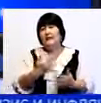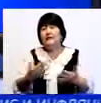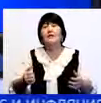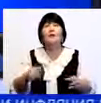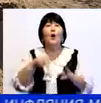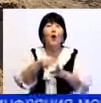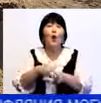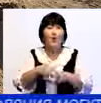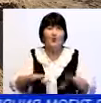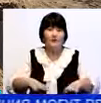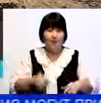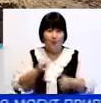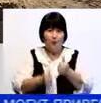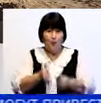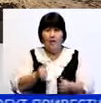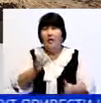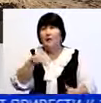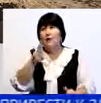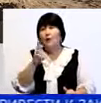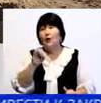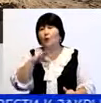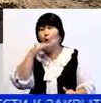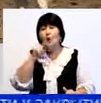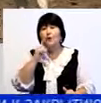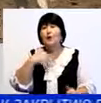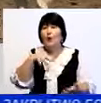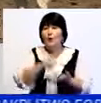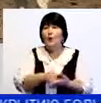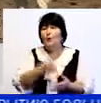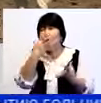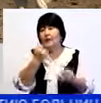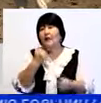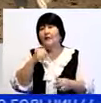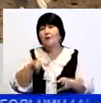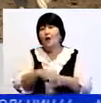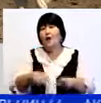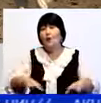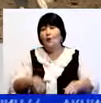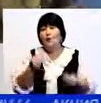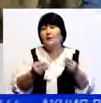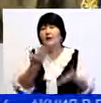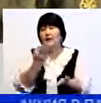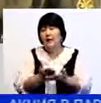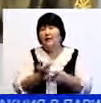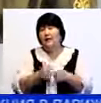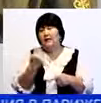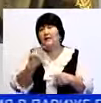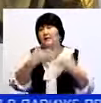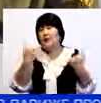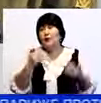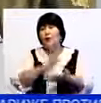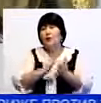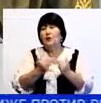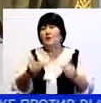спорта. В ауле Бидайколь много молодежи увлекаются конным спортом. Есть большие достижения. Однако из-за отсутствия условий